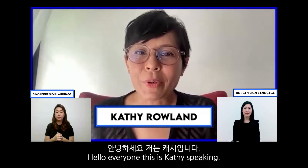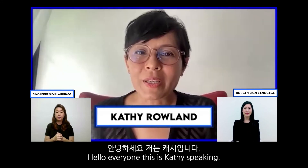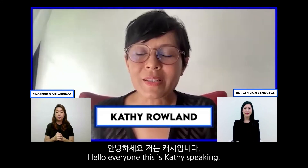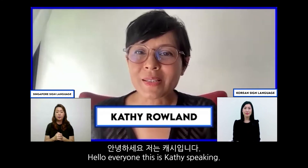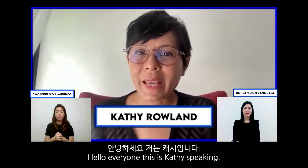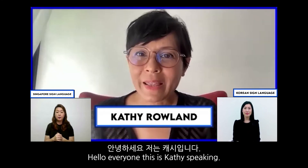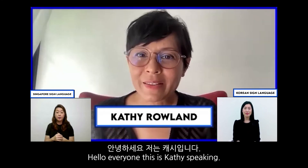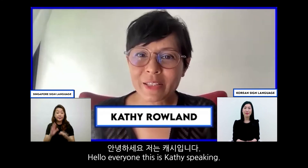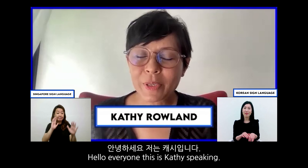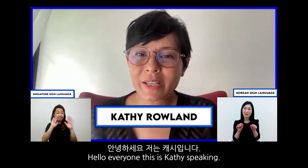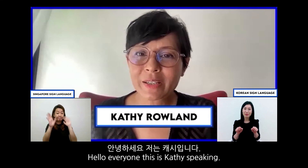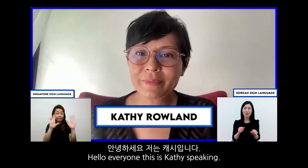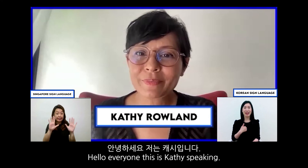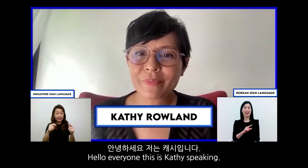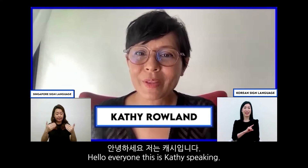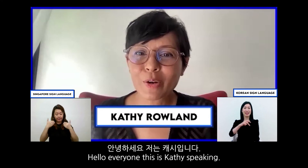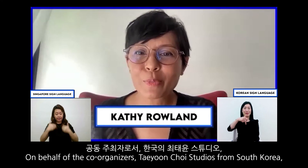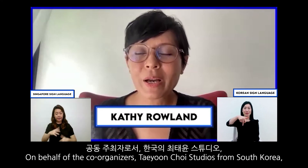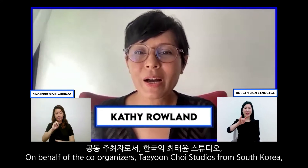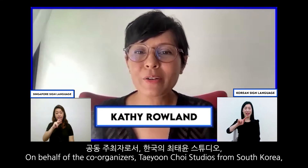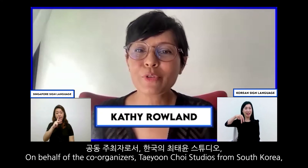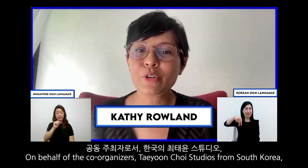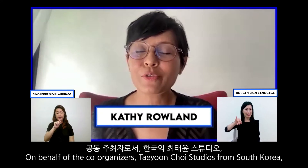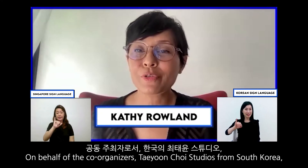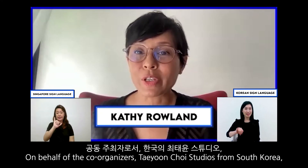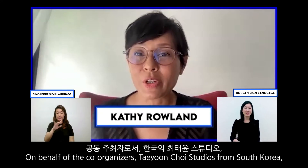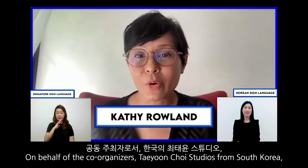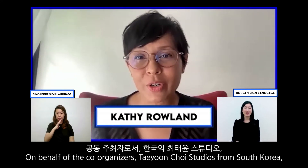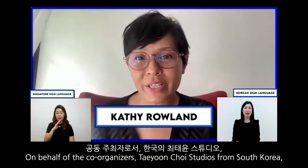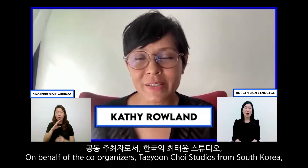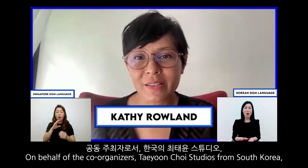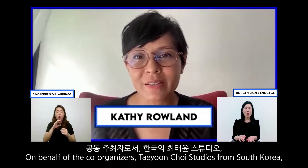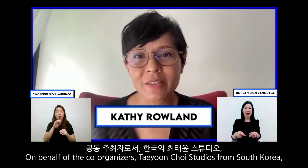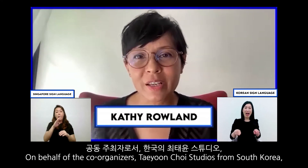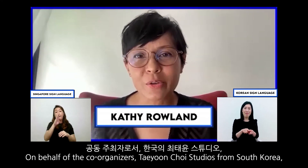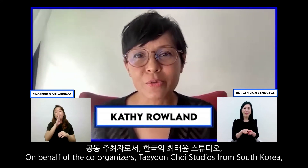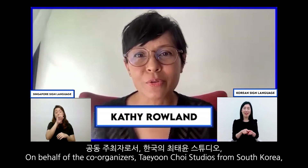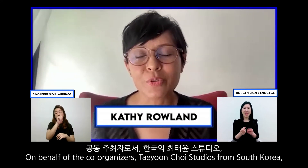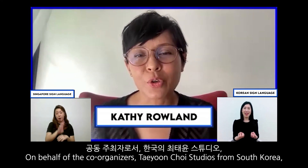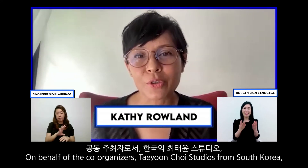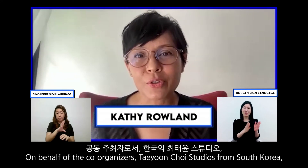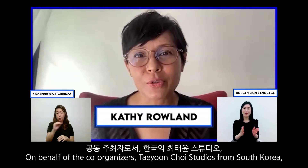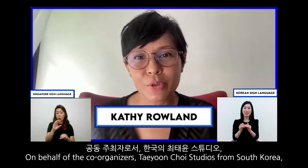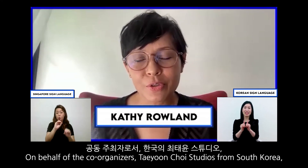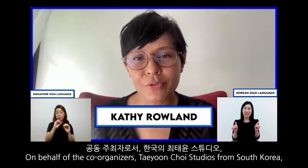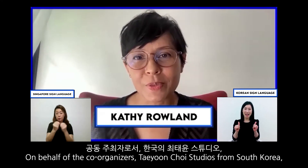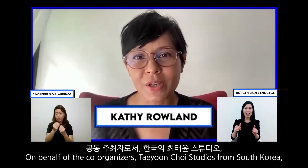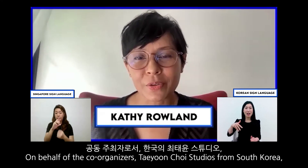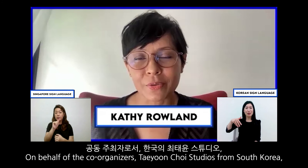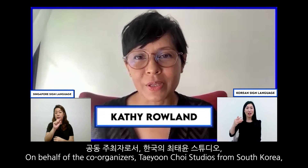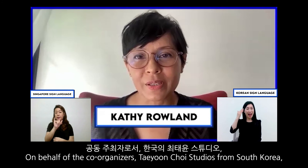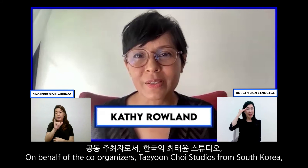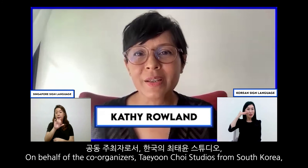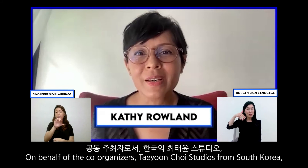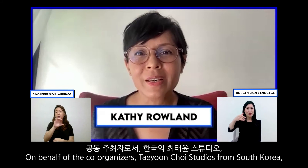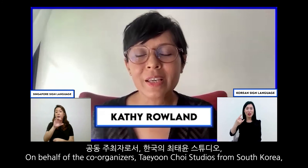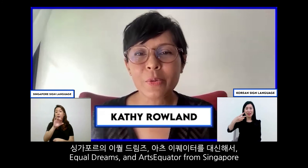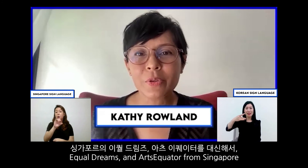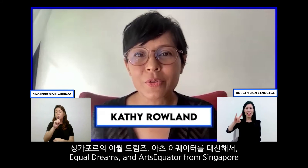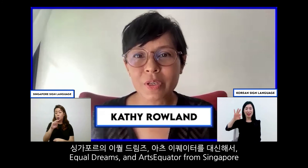헬로 에브리원, 디스 이즈 캐시 스피킹. On behalf of the co-organizers Taeyoon Choi Studios from South